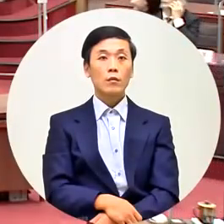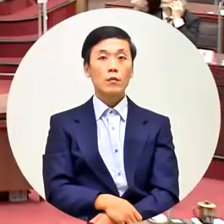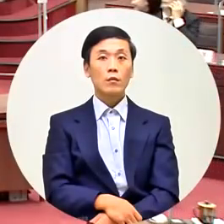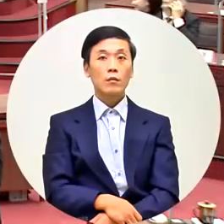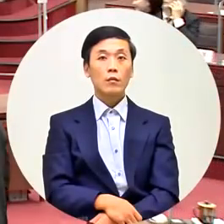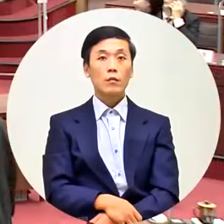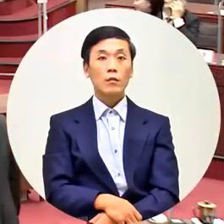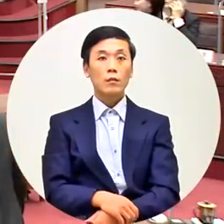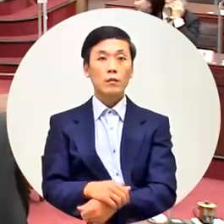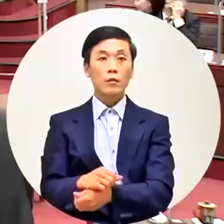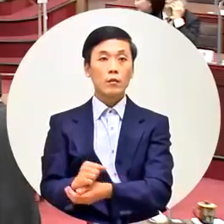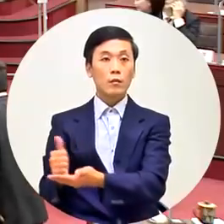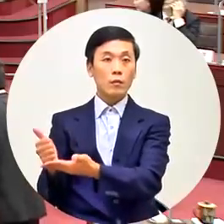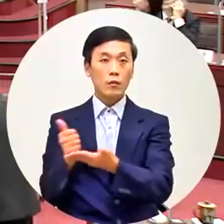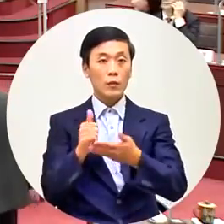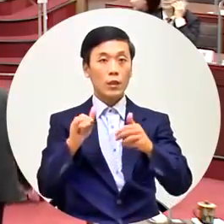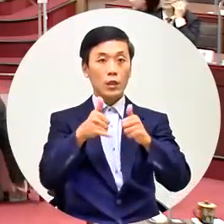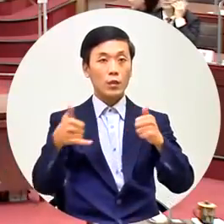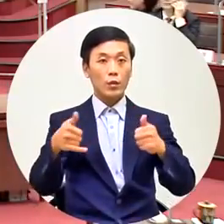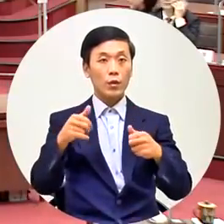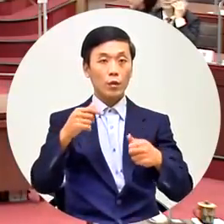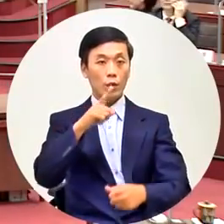请黄明泰议员领取选票。